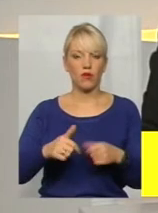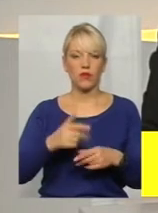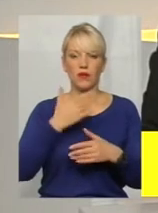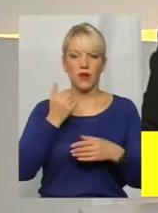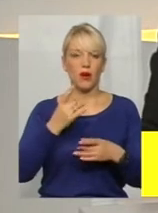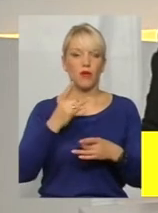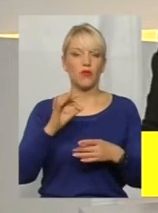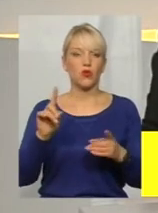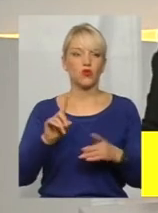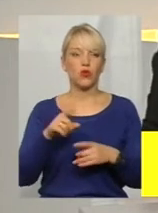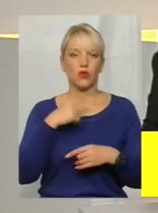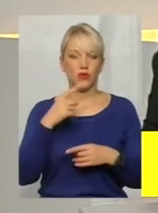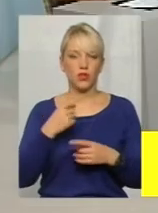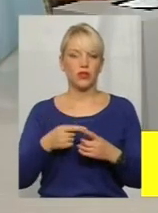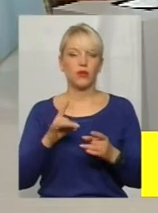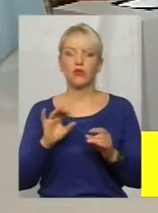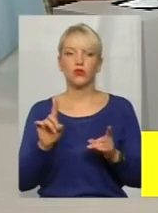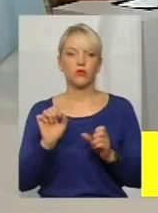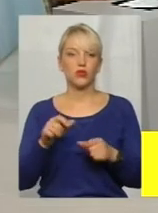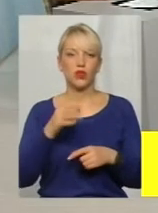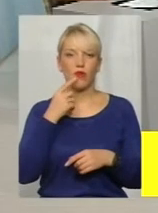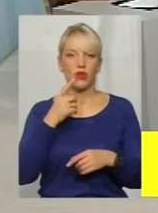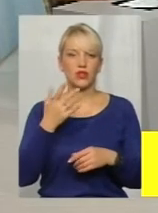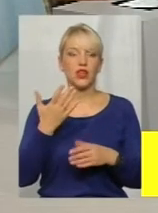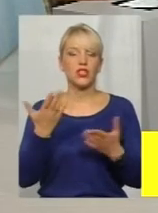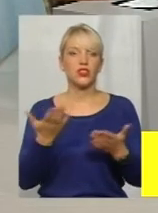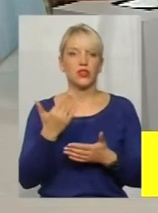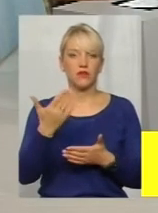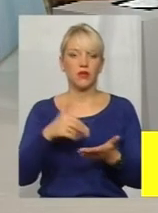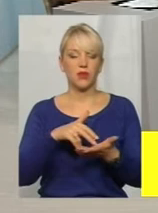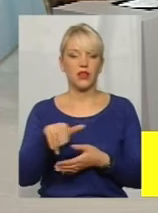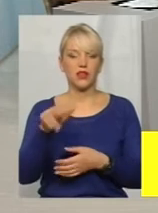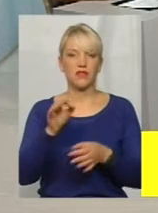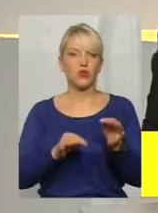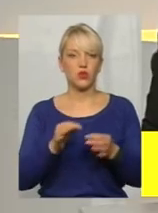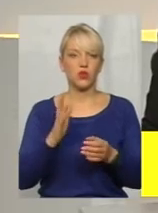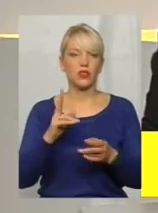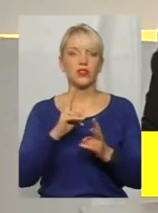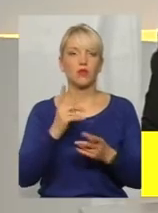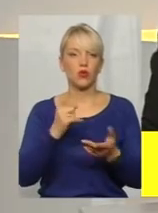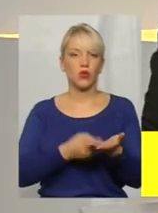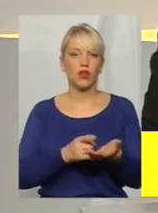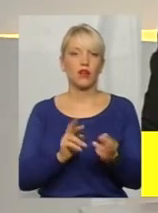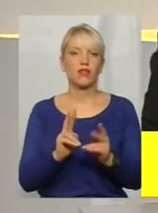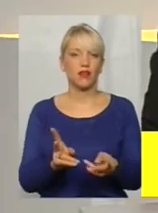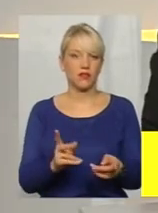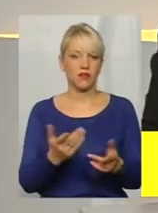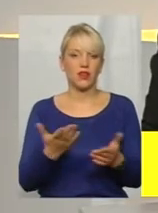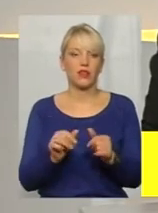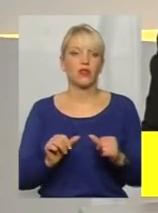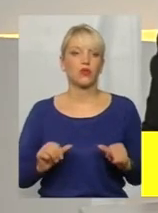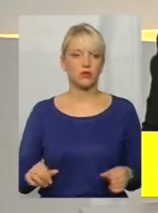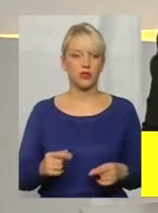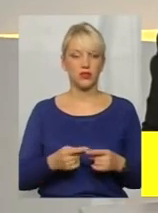говорити, про що ви можете говорити, з чим не піддати в суд, з чим не піддати до карти, кому, які комісії. Це